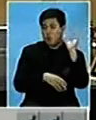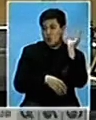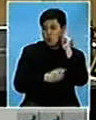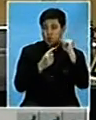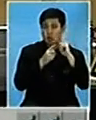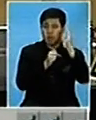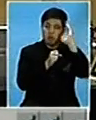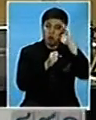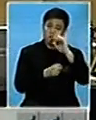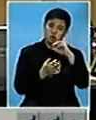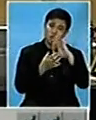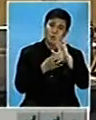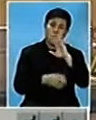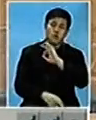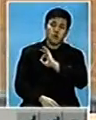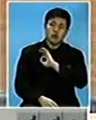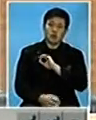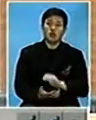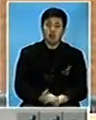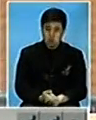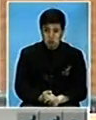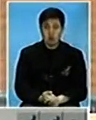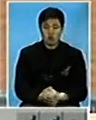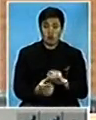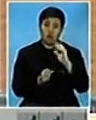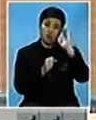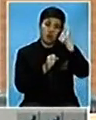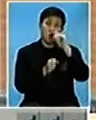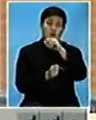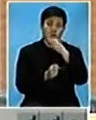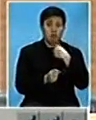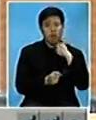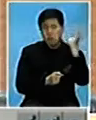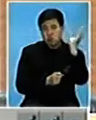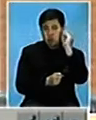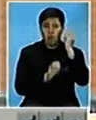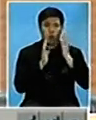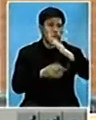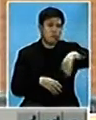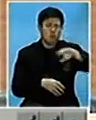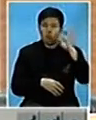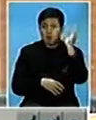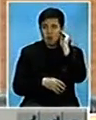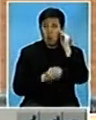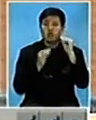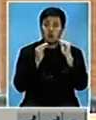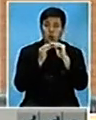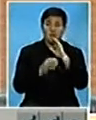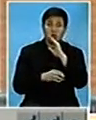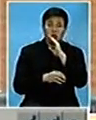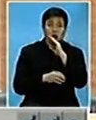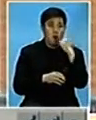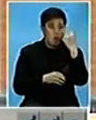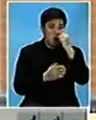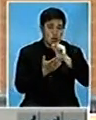ำอภิปรายของสมาชิกเมื่อสักครู่การอภิปรายของสมาชิกเนี่ยนะครับเมื่อกี้ผมก็ฟังผมว่าทุกคนฟังเท่ากันครับก็บอกว่าถ้าจะมีใ